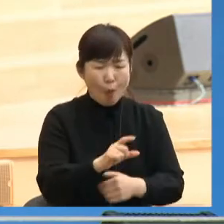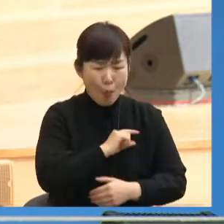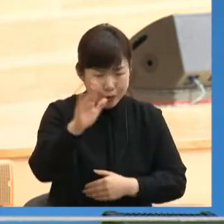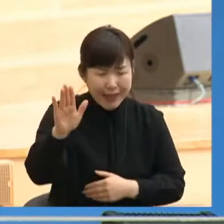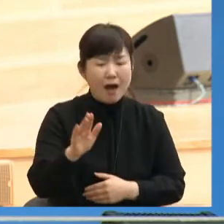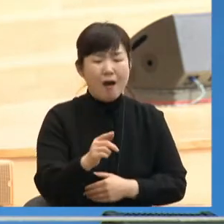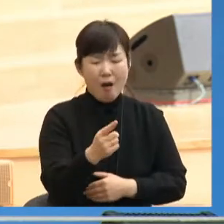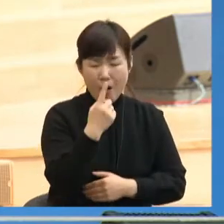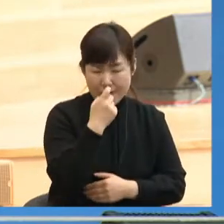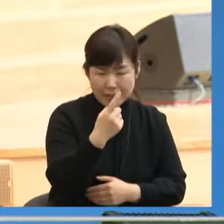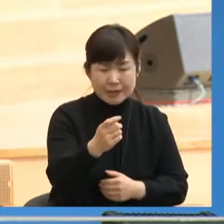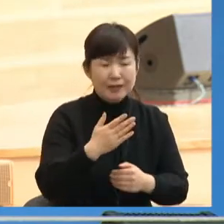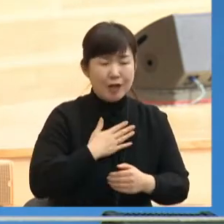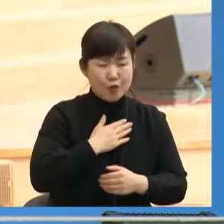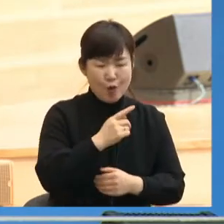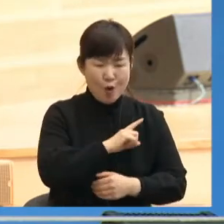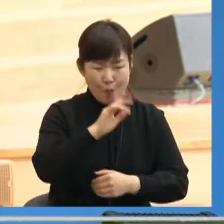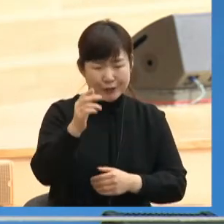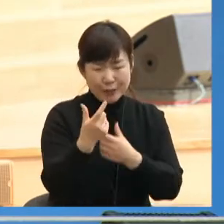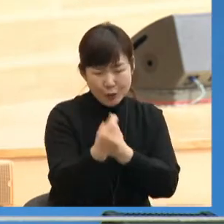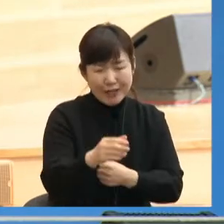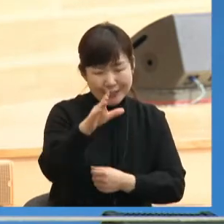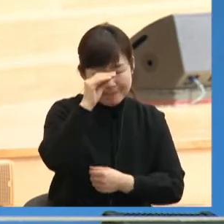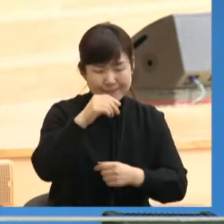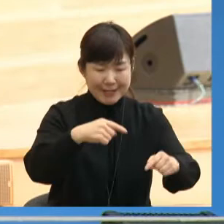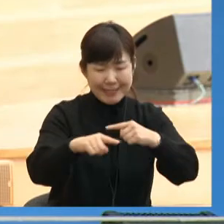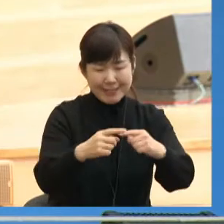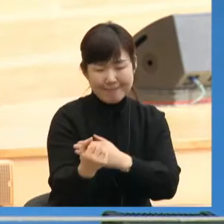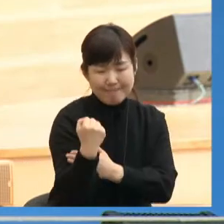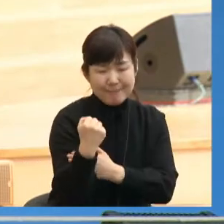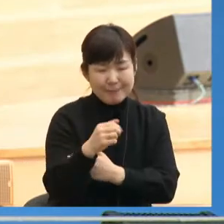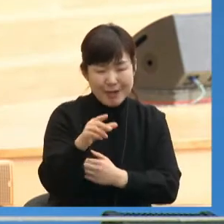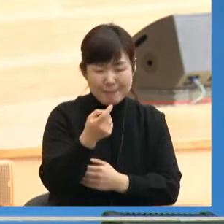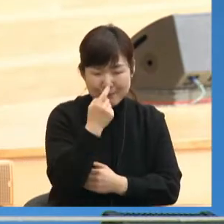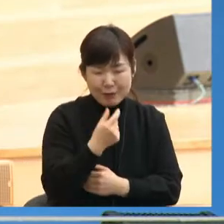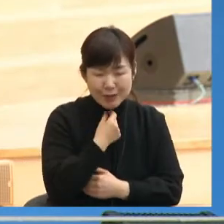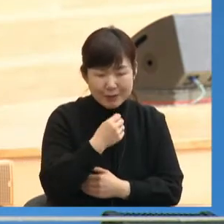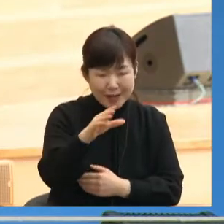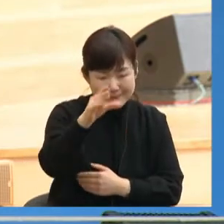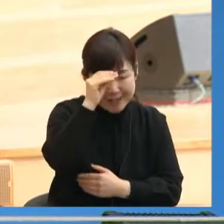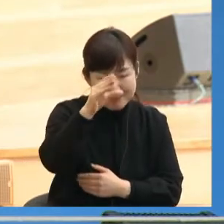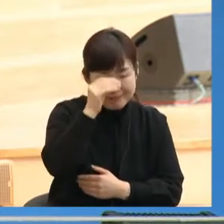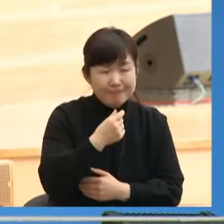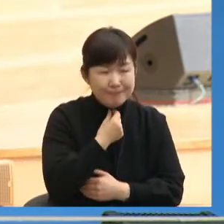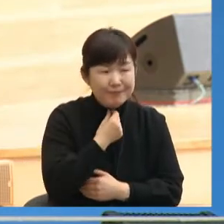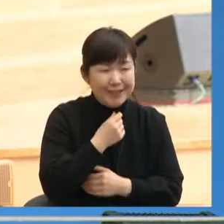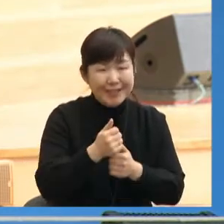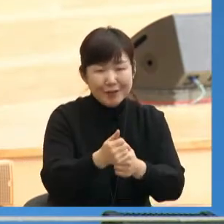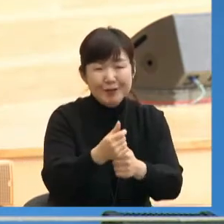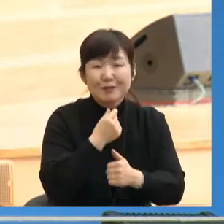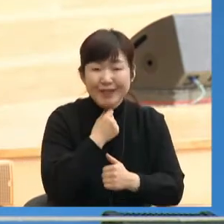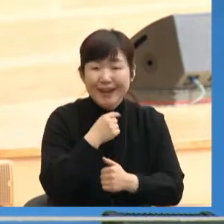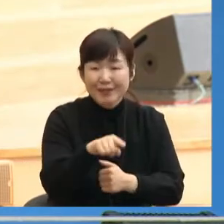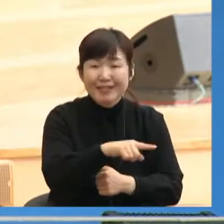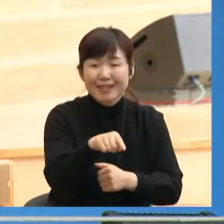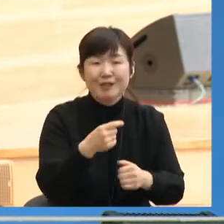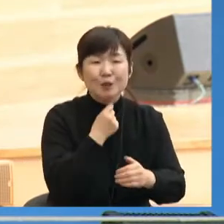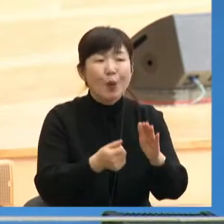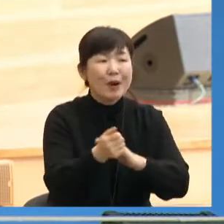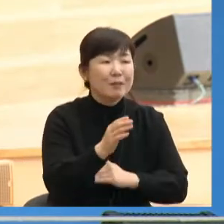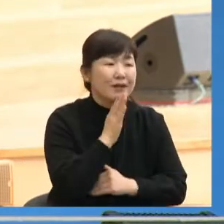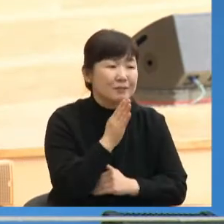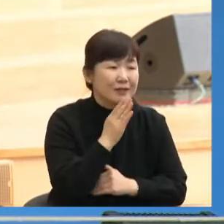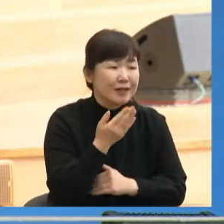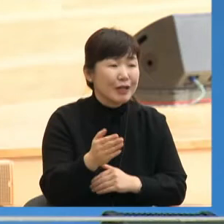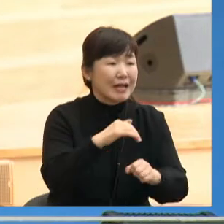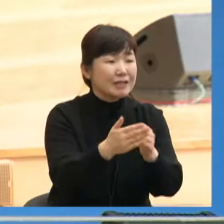아, 나도 내 인생에 모세와 같은 리더십을 좀 가졌으면 좋겠다. 그래서 이 모세를 닮고 싶은 것이 우리의 소망이죠.